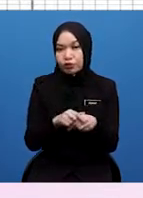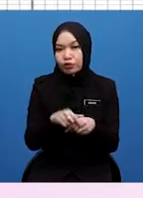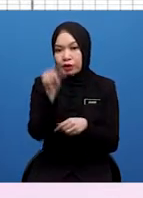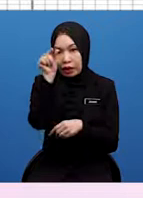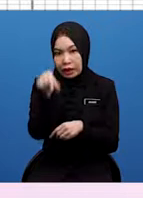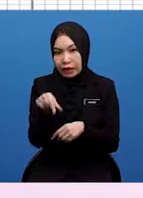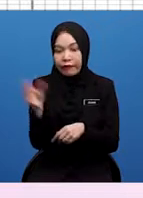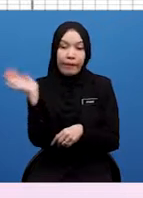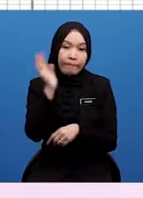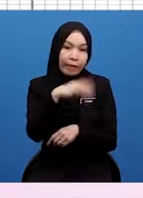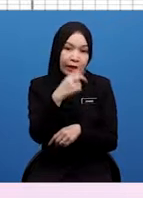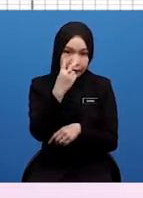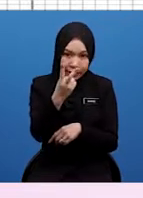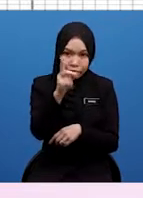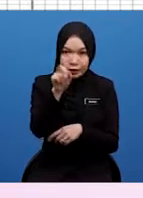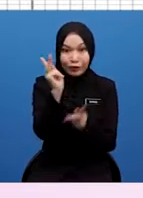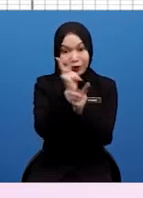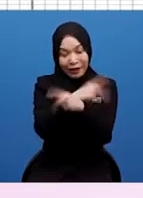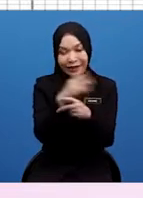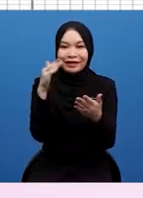Mari kita semak sekali lagi.